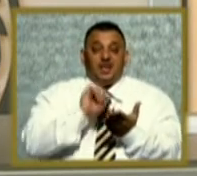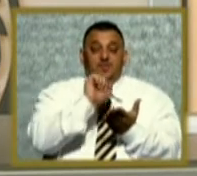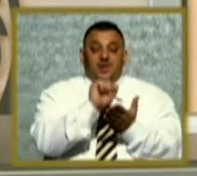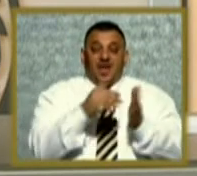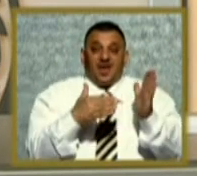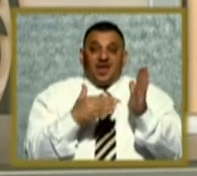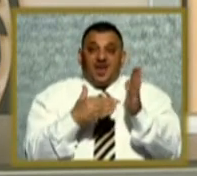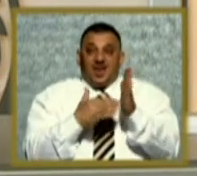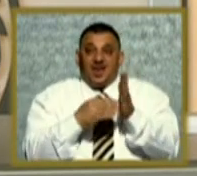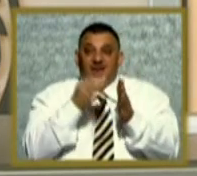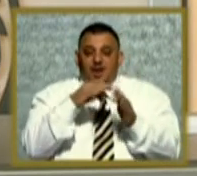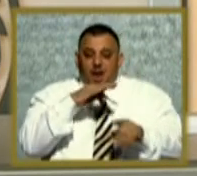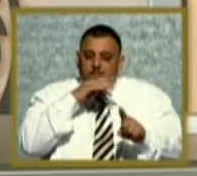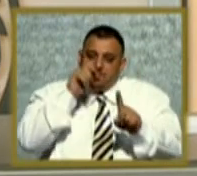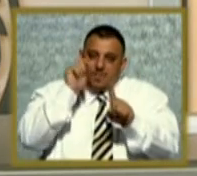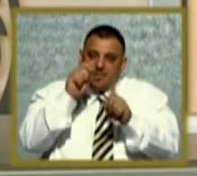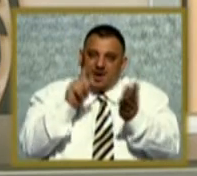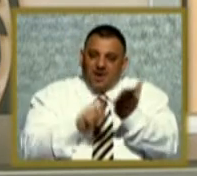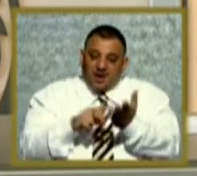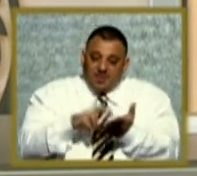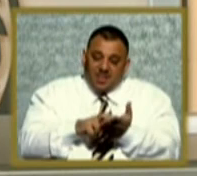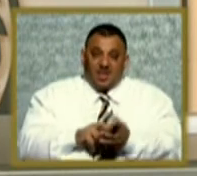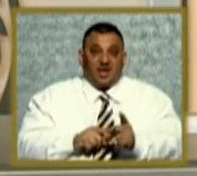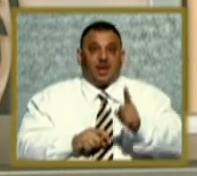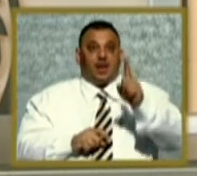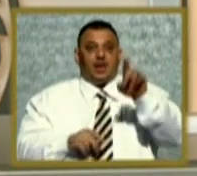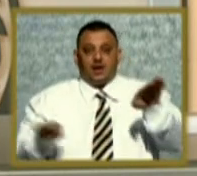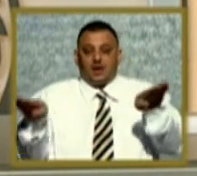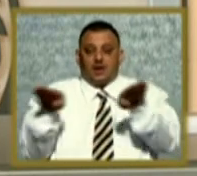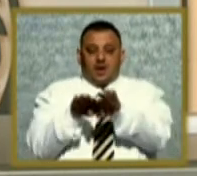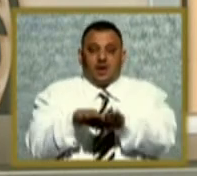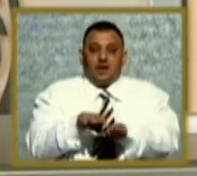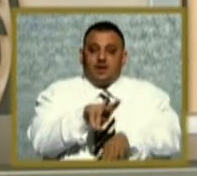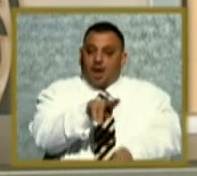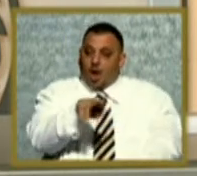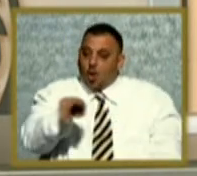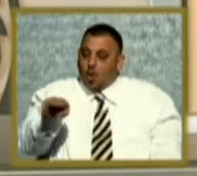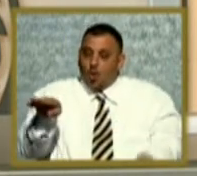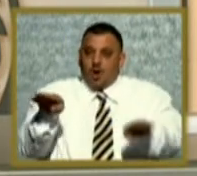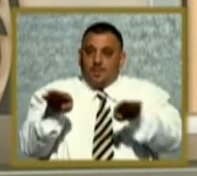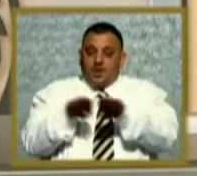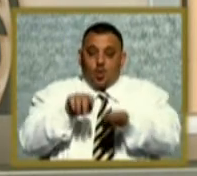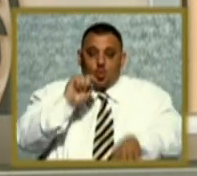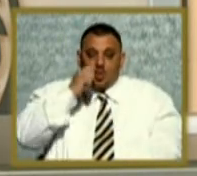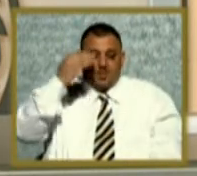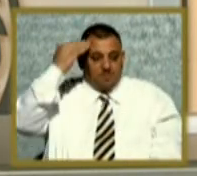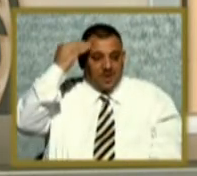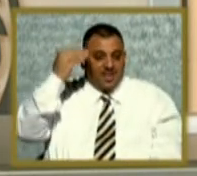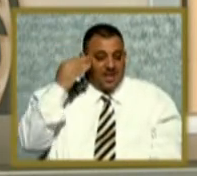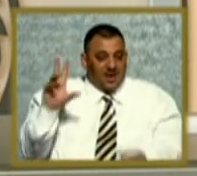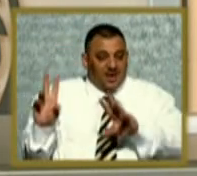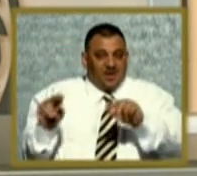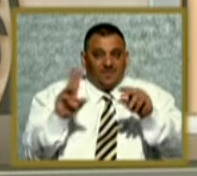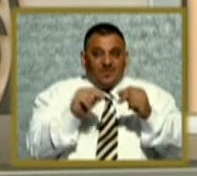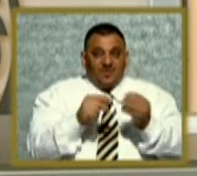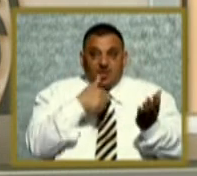القضية، وصي الوالد بأن يتق الله وبأن يعدل بين أولاده ولا يفرق بين الذكور والإناث، وهذه عادة